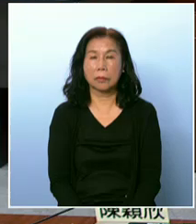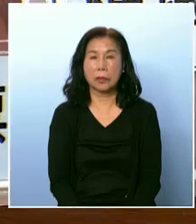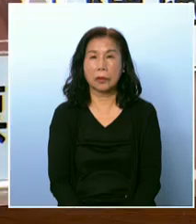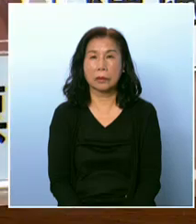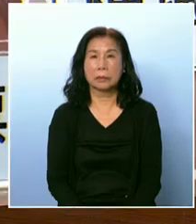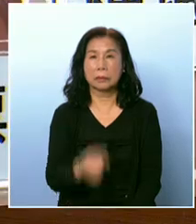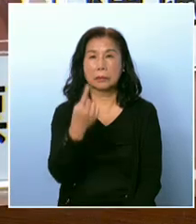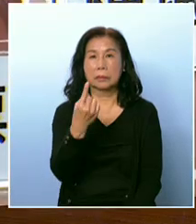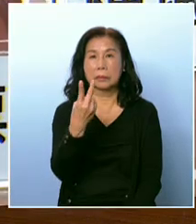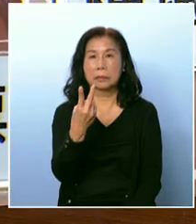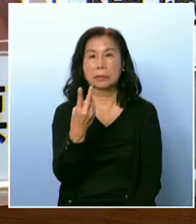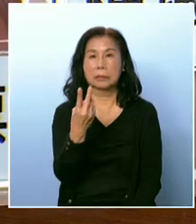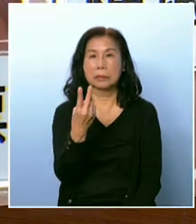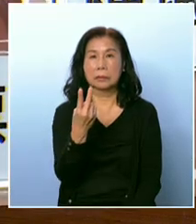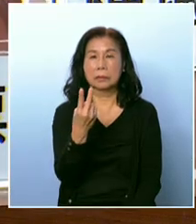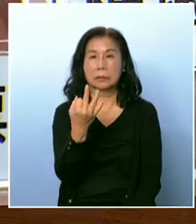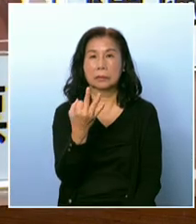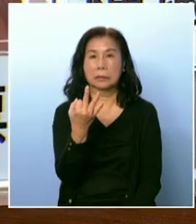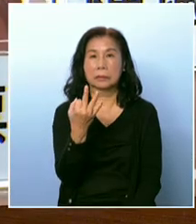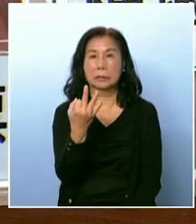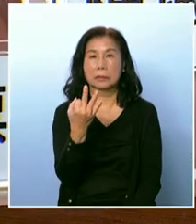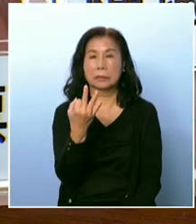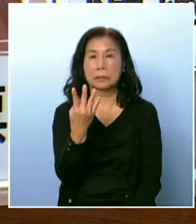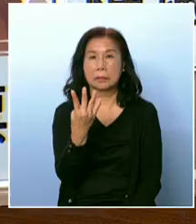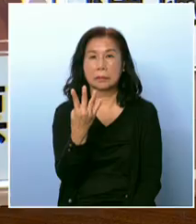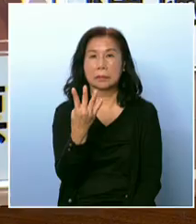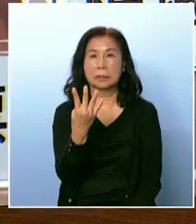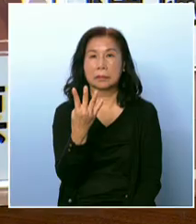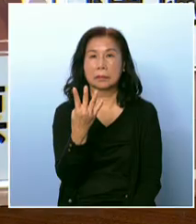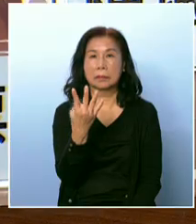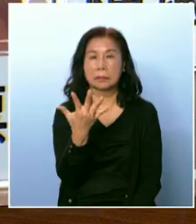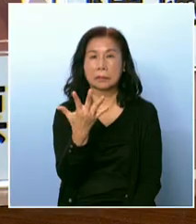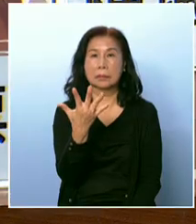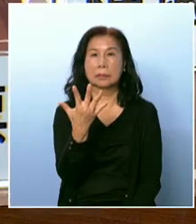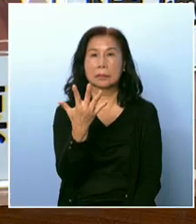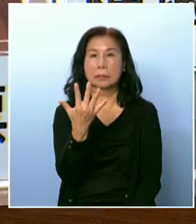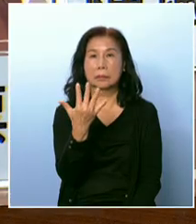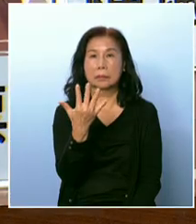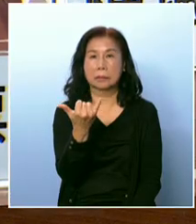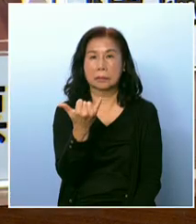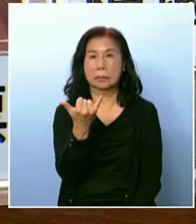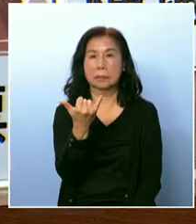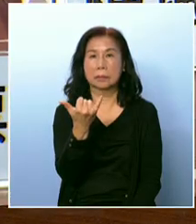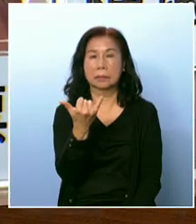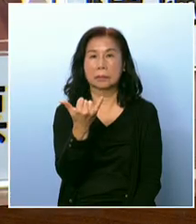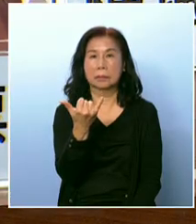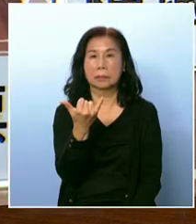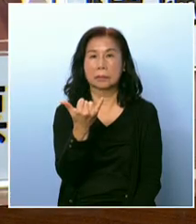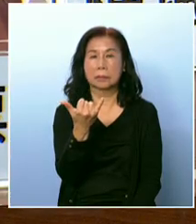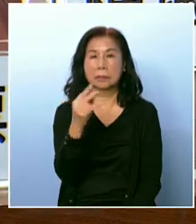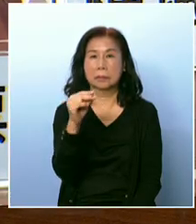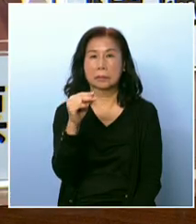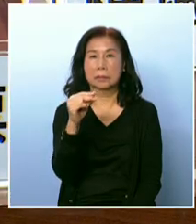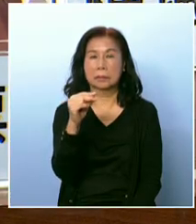一、二、三、 1, 2, 3, 4, 5,